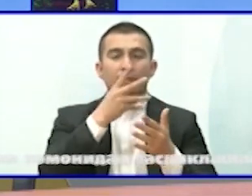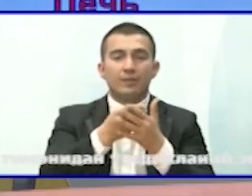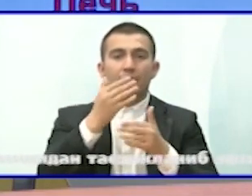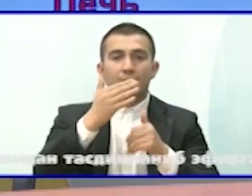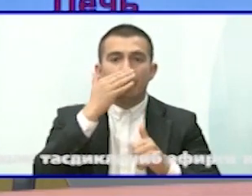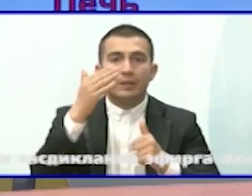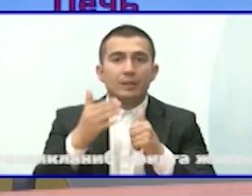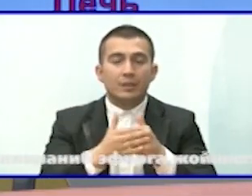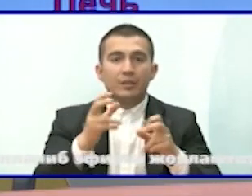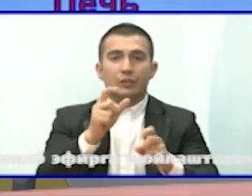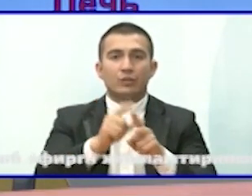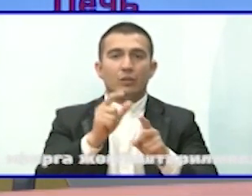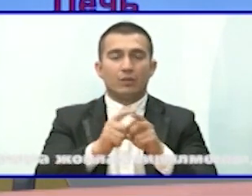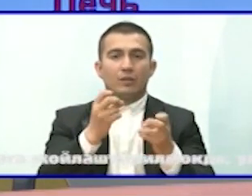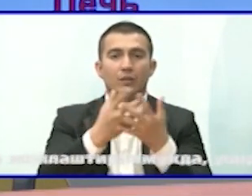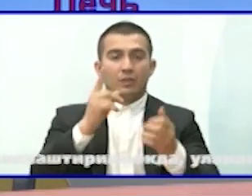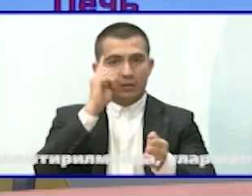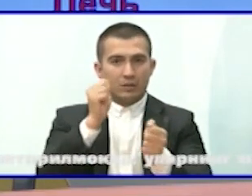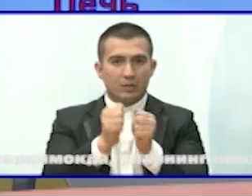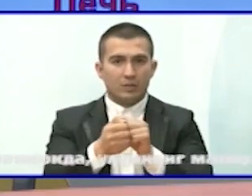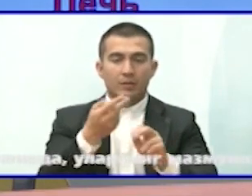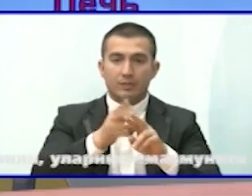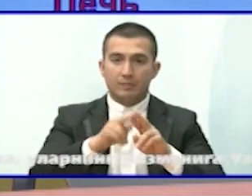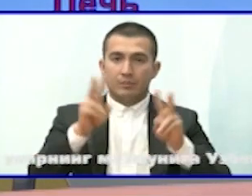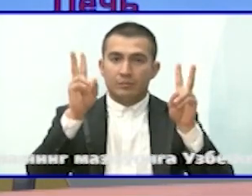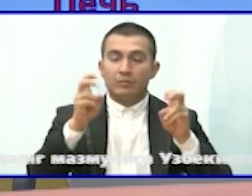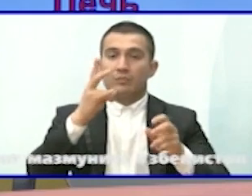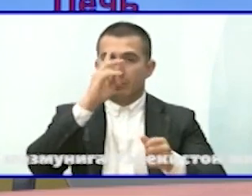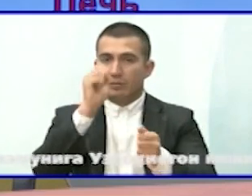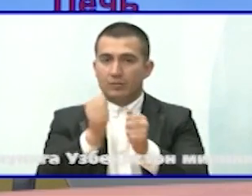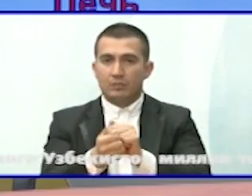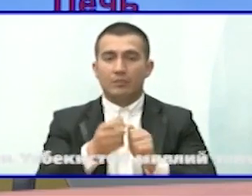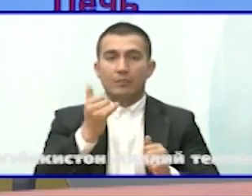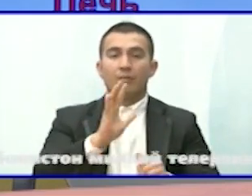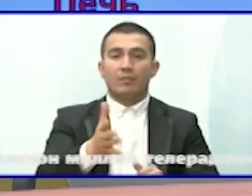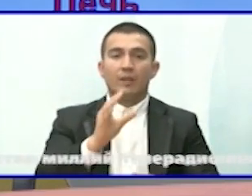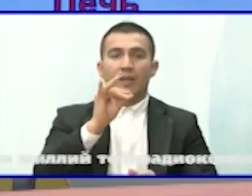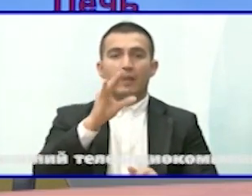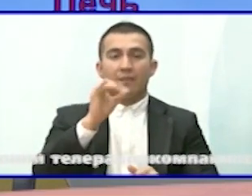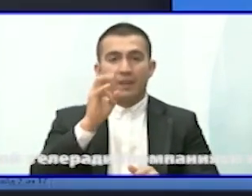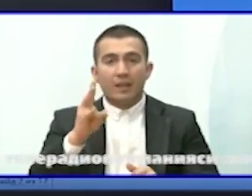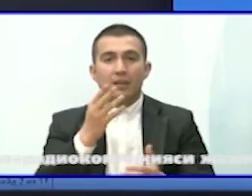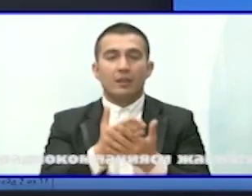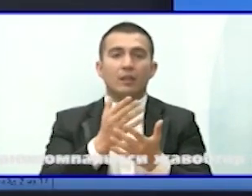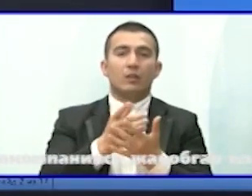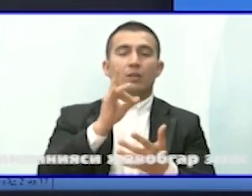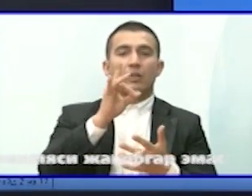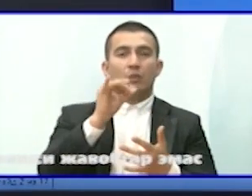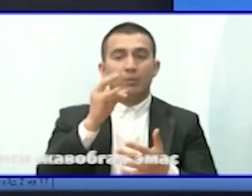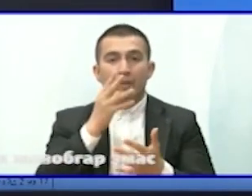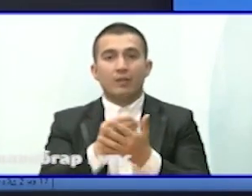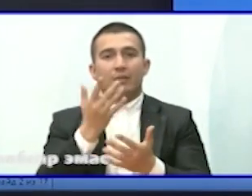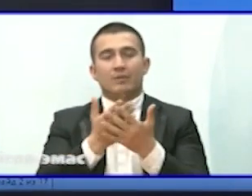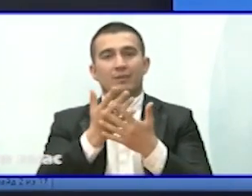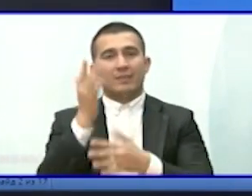существительных запомни название падежей иван рубит дрова